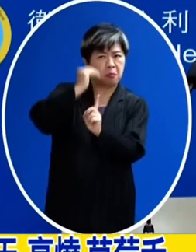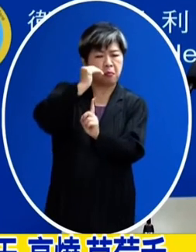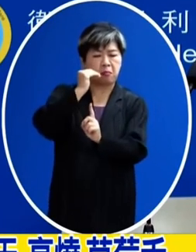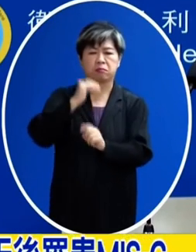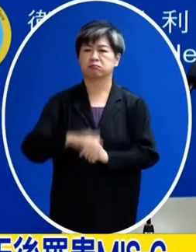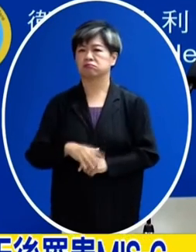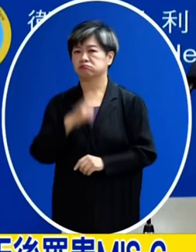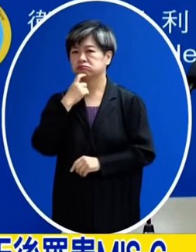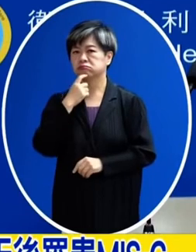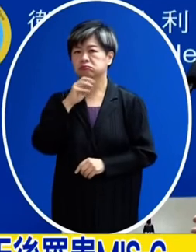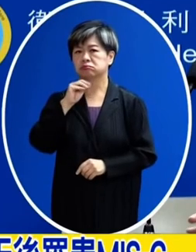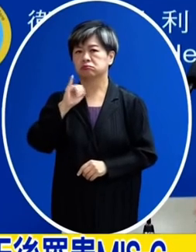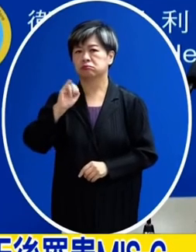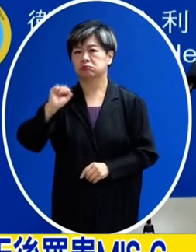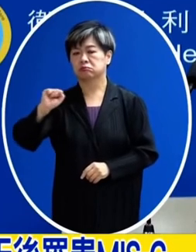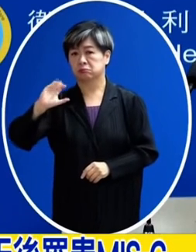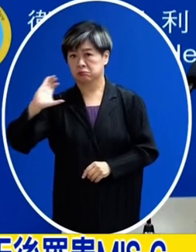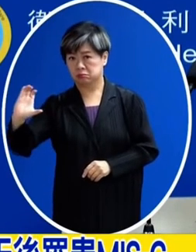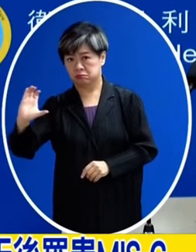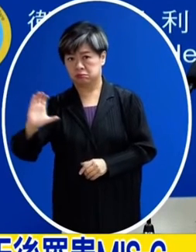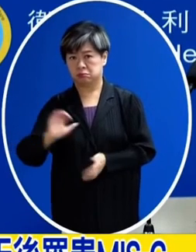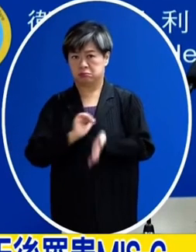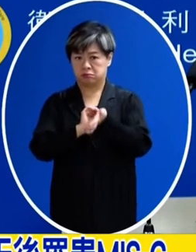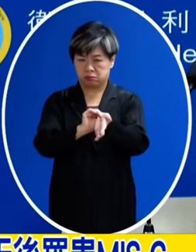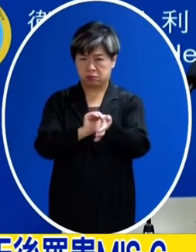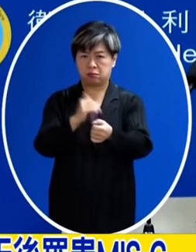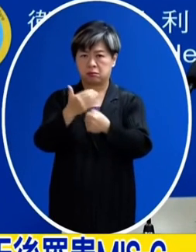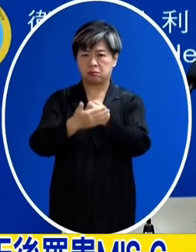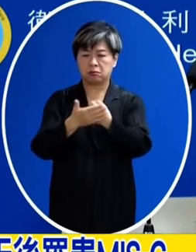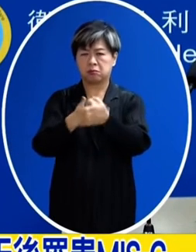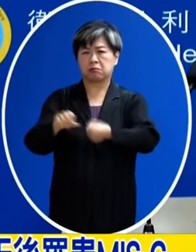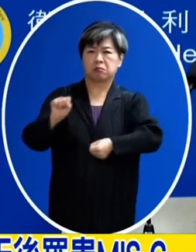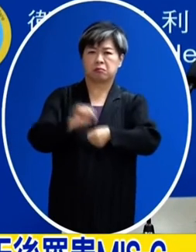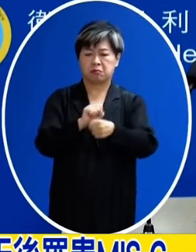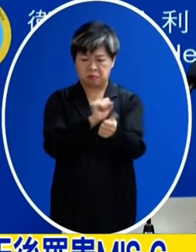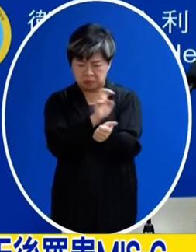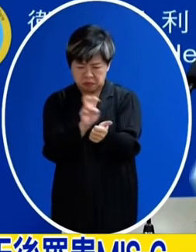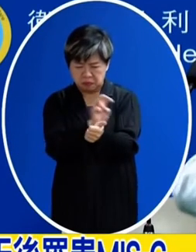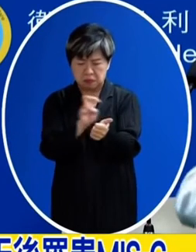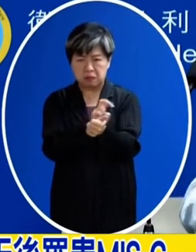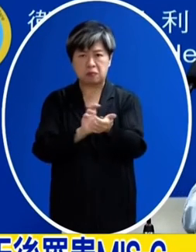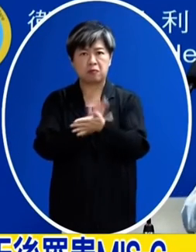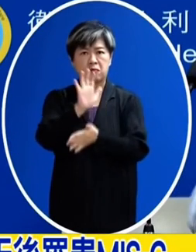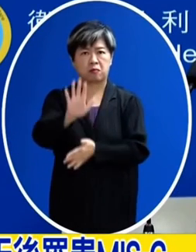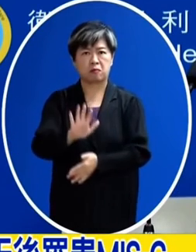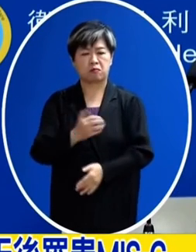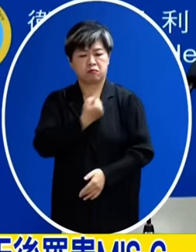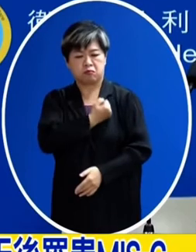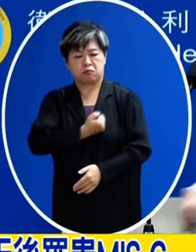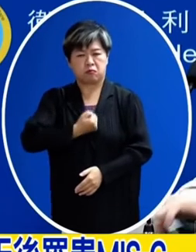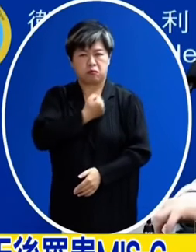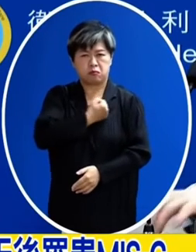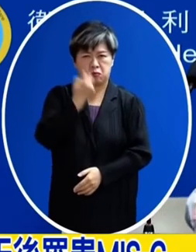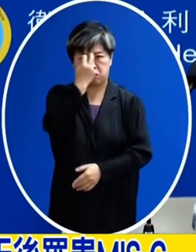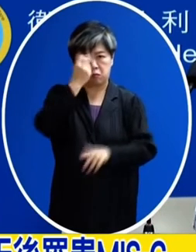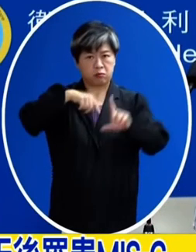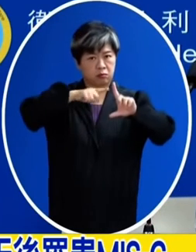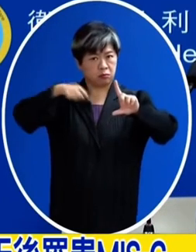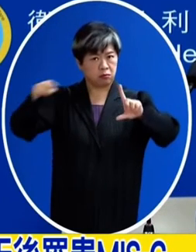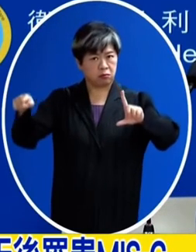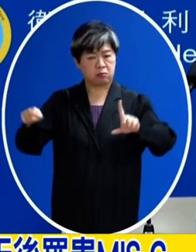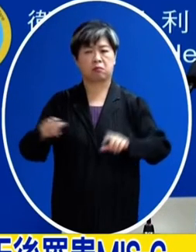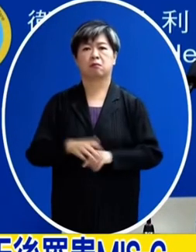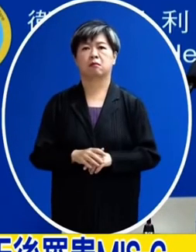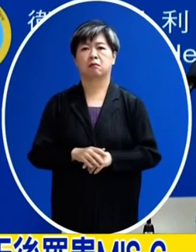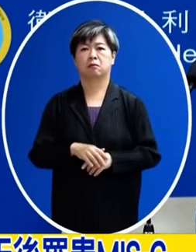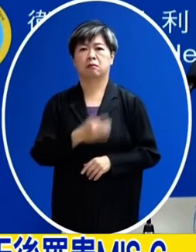是 Miss C 住院收住加护病房。加护病房住院后的这个心脏超音波也检查有冠状动